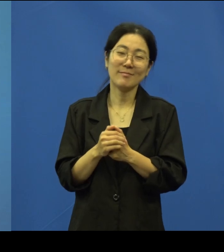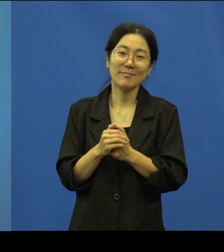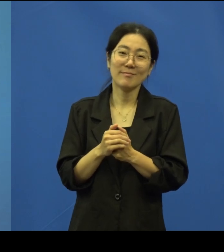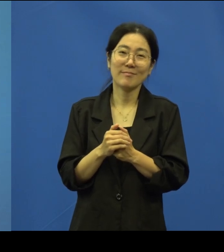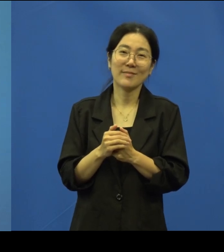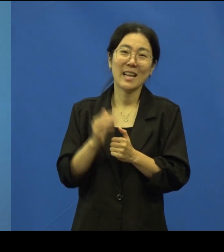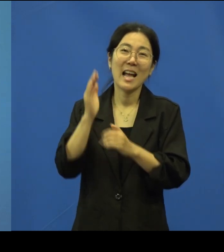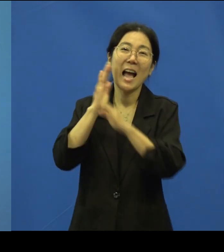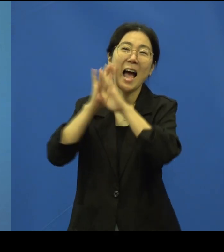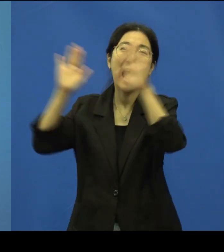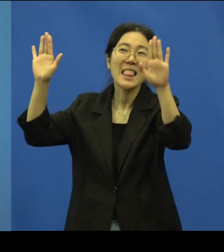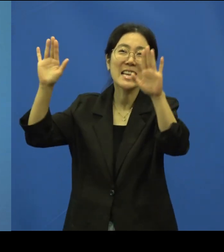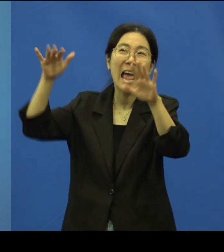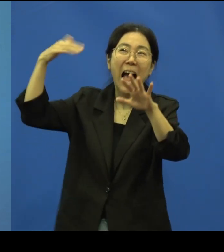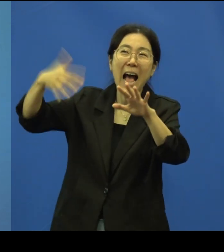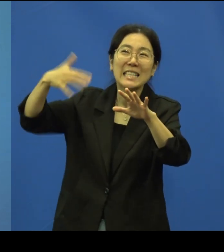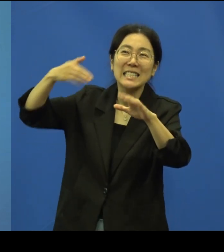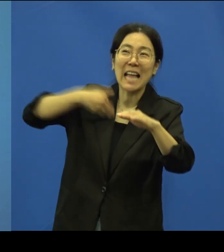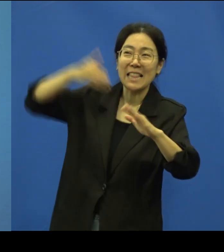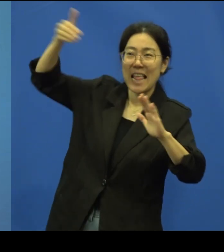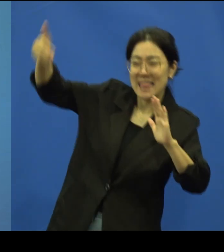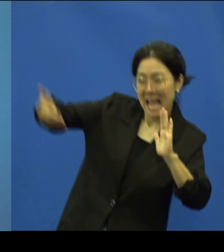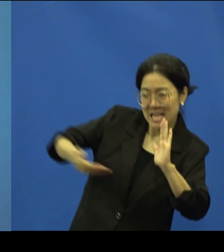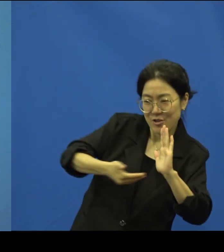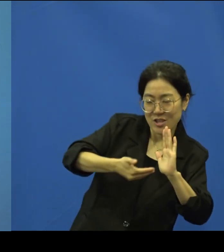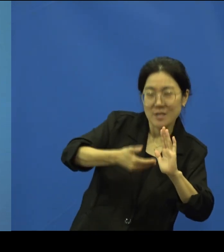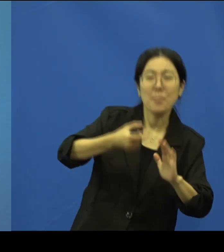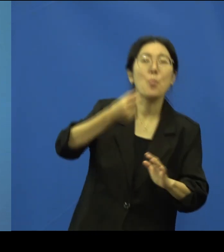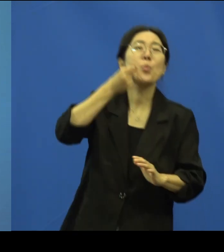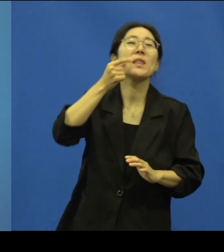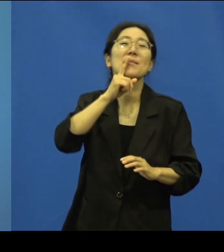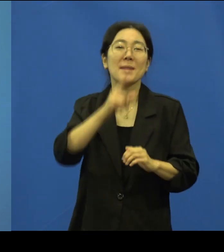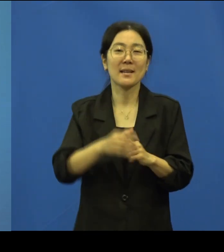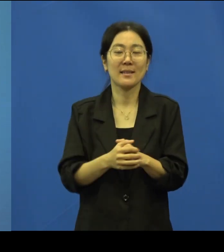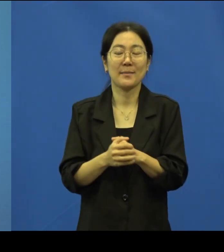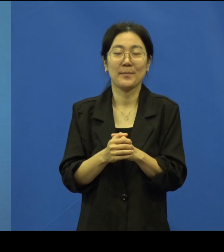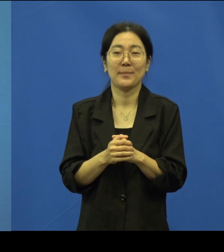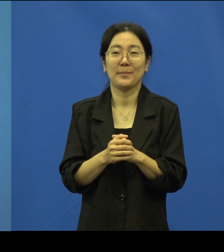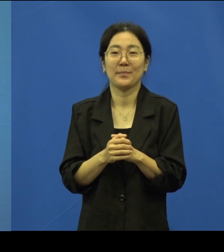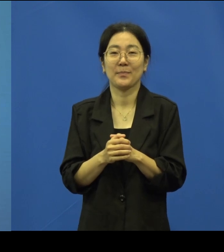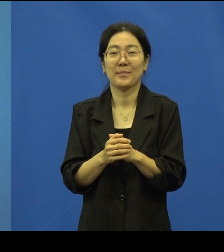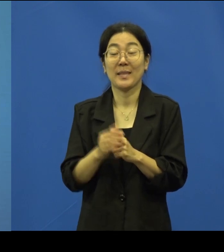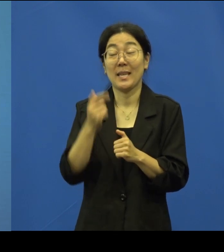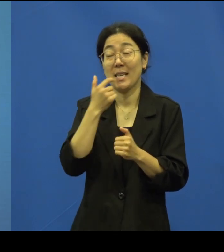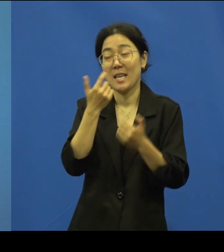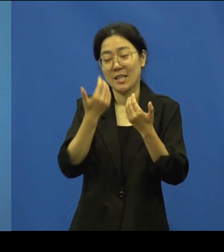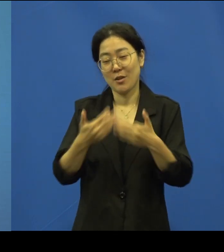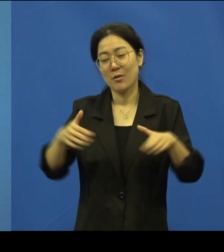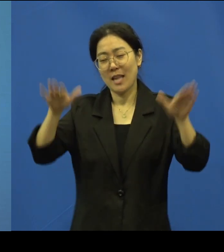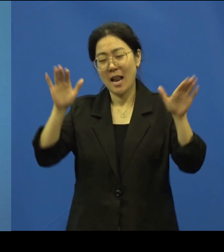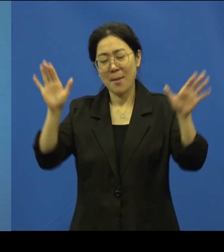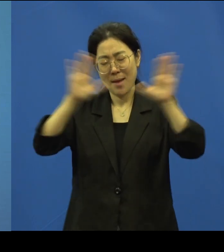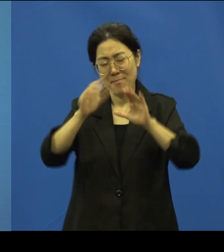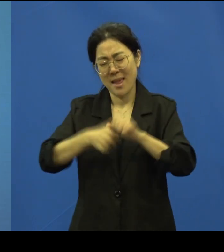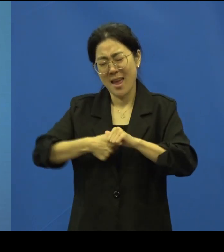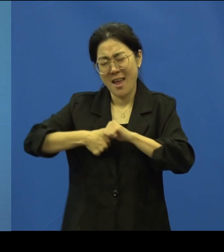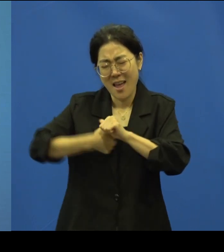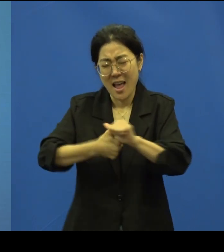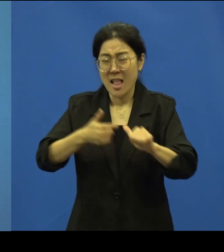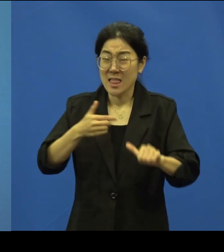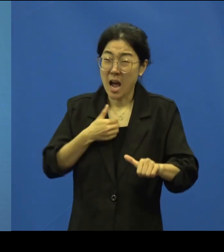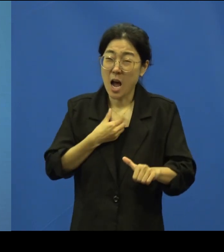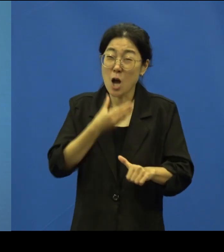하늘에 있는 것이에요. 자, 그런데 그 밤에 천사와 씨름하면서